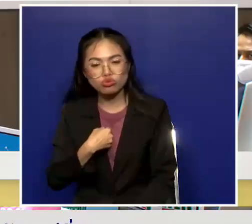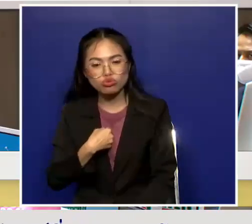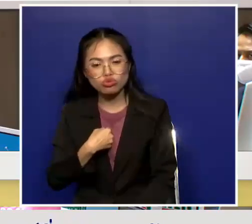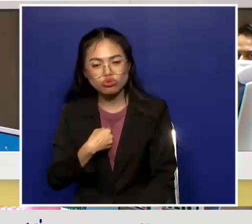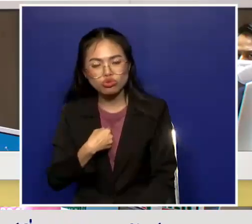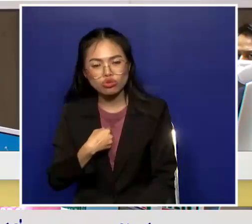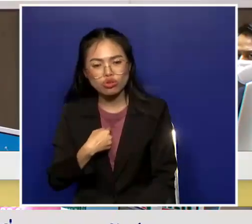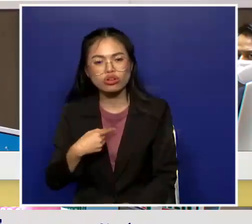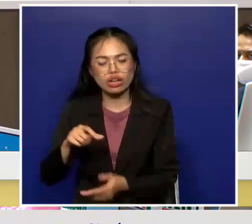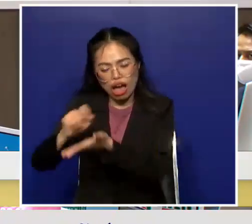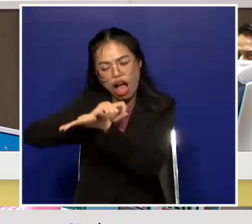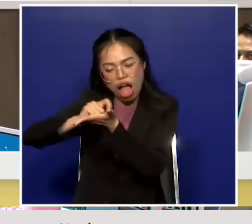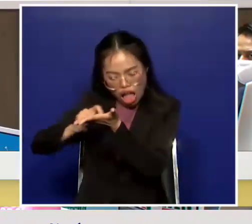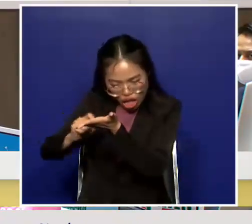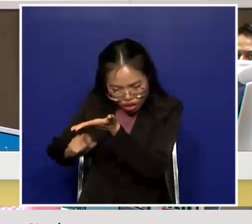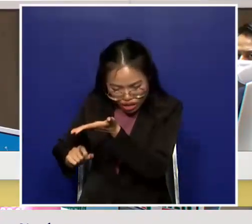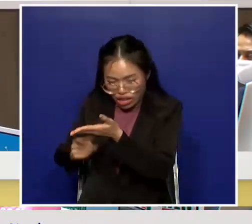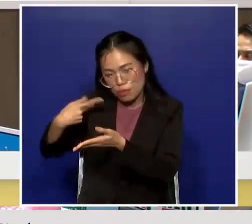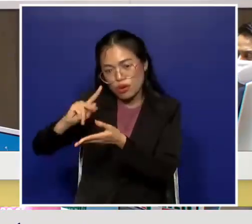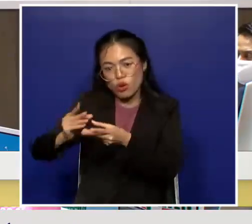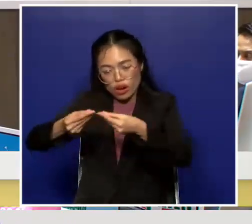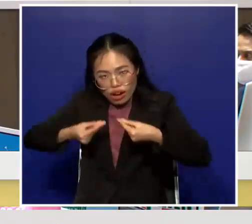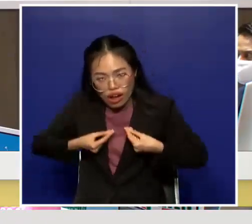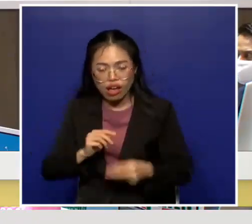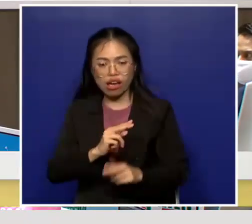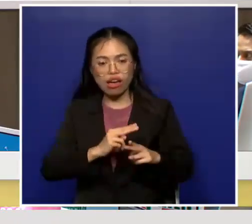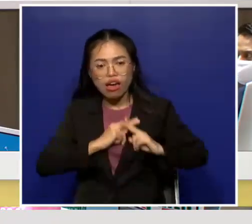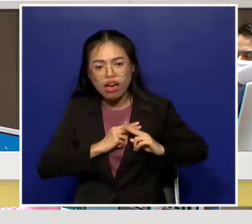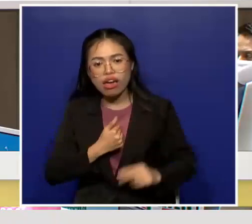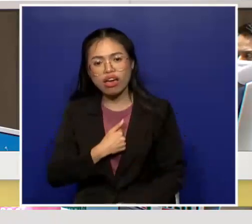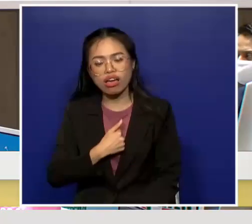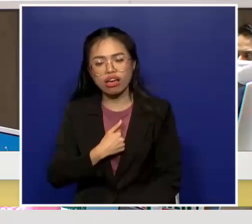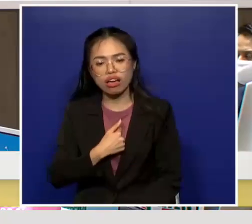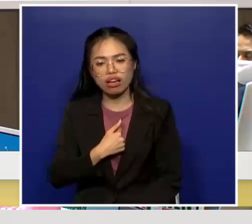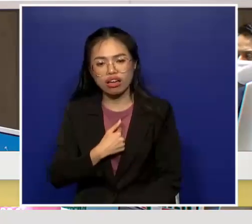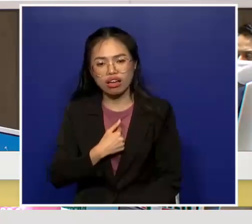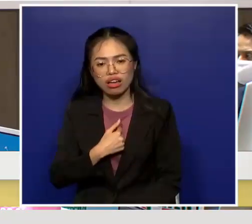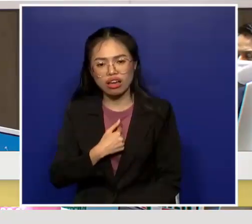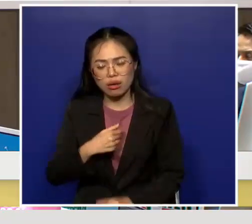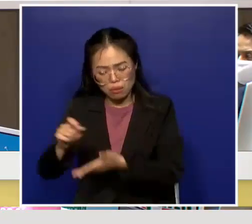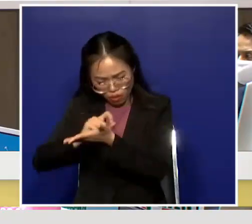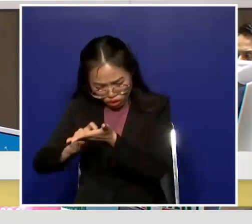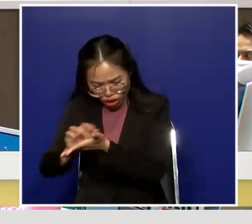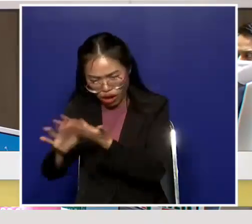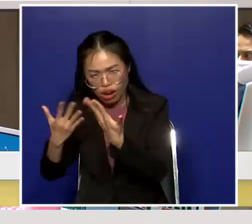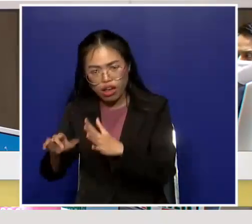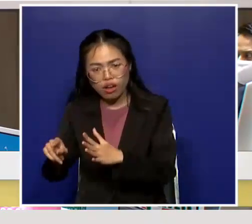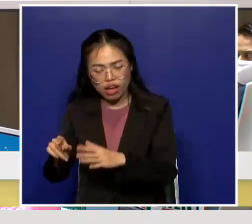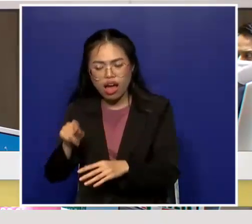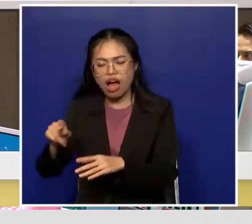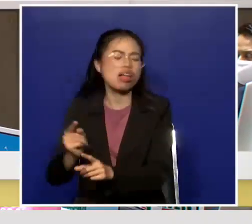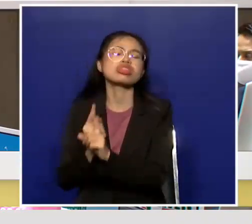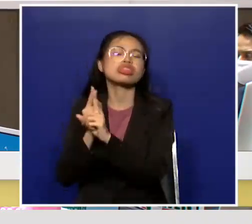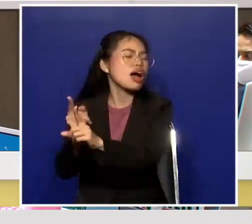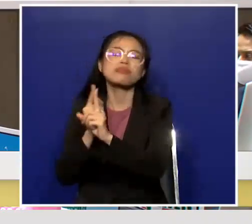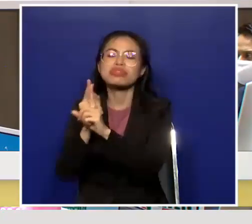ที่ปรึกษาก็เขียนเข้าทางหมดเลยเจ้าสัวอยากจะเอายังไงครับที่ปรึกษาเขียนให้เลยพอเขียนเสร็จผู้มีอำนาจสั่งเฮ้ยเอาตามงานศึกษ